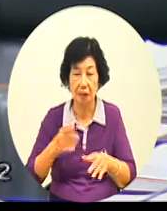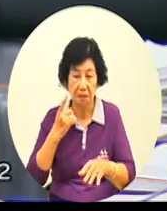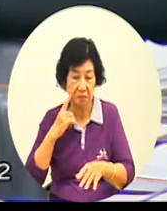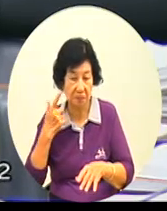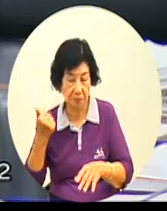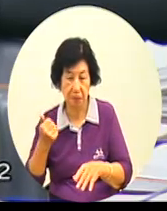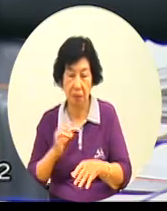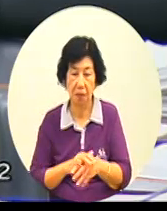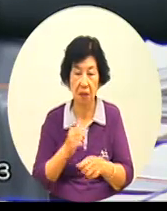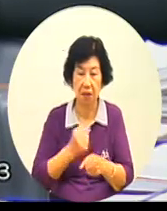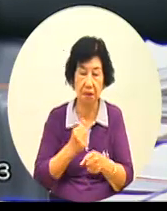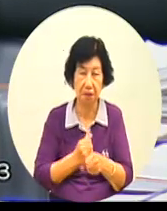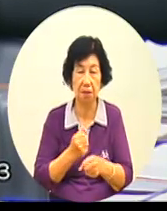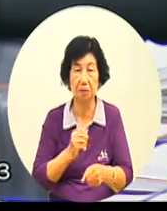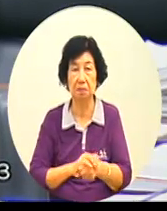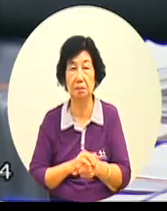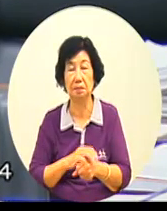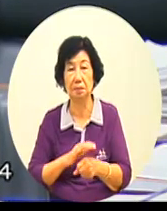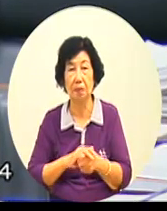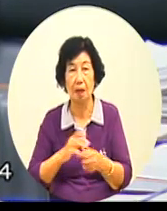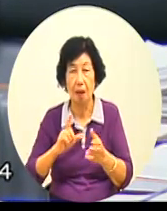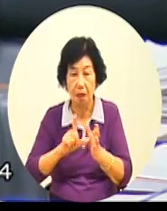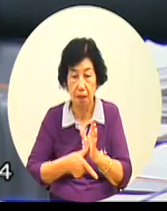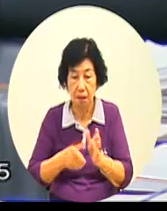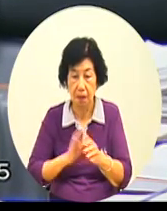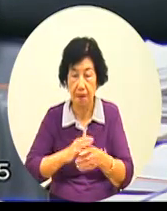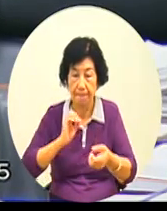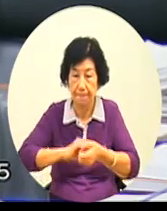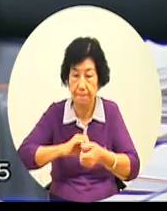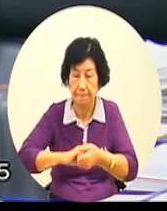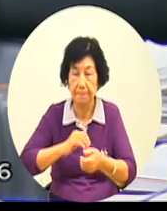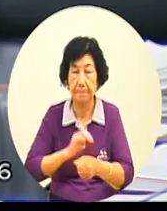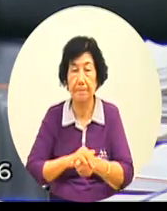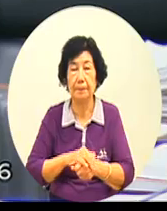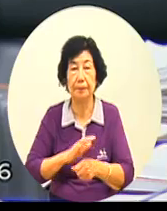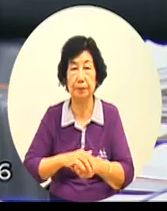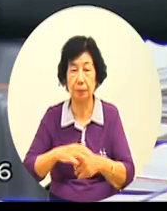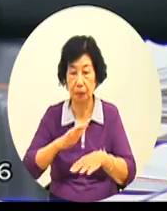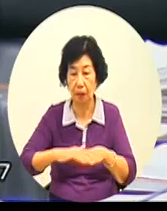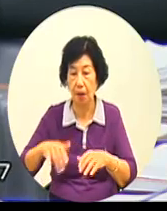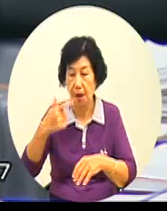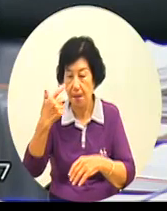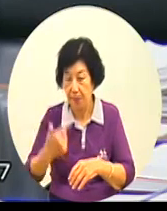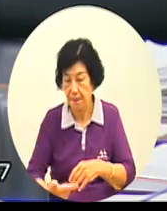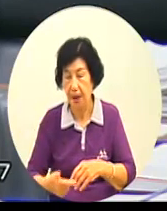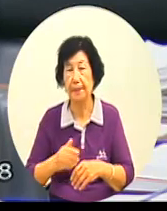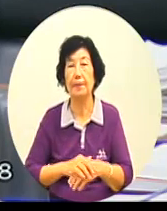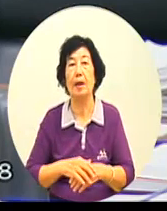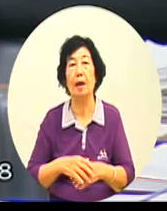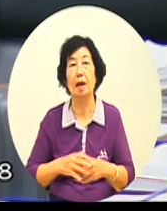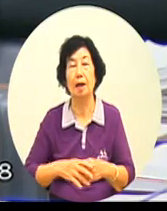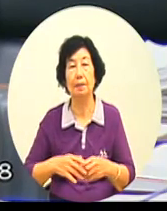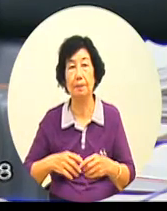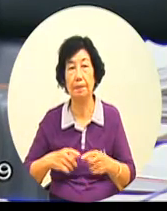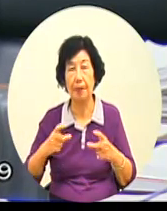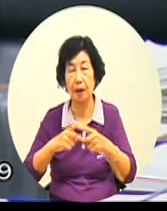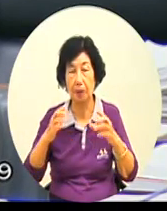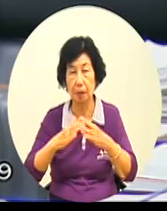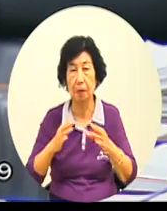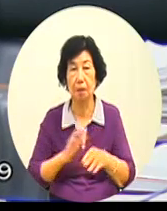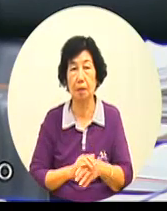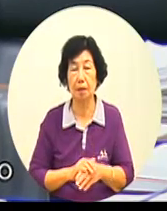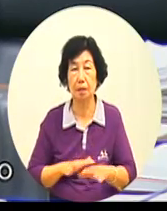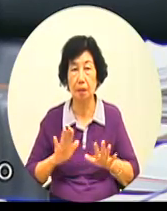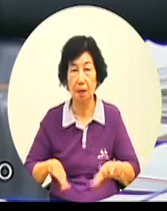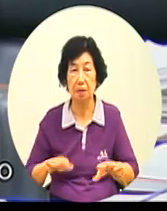班？有时候工作真的是有它的时间弹性啊。所以你知道最近吵得